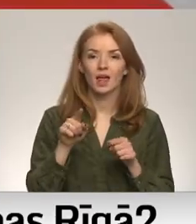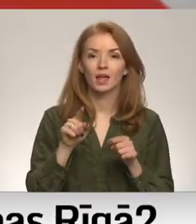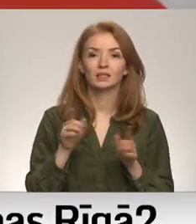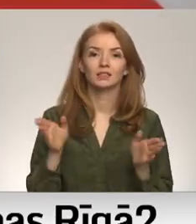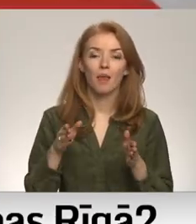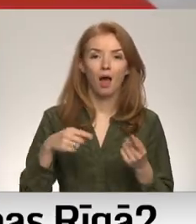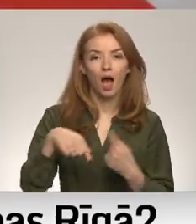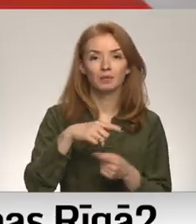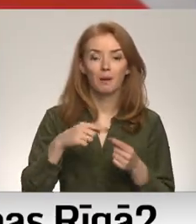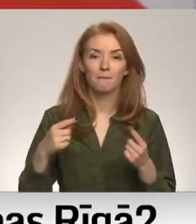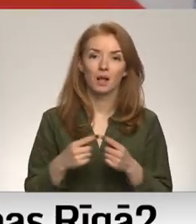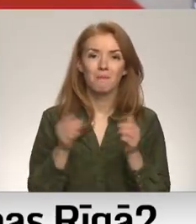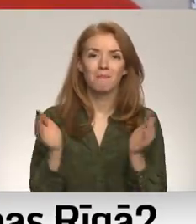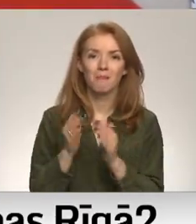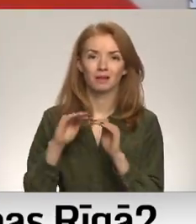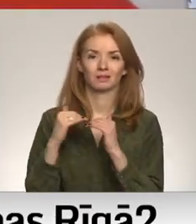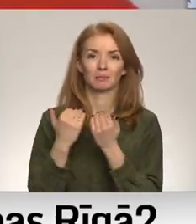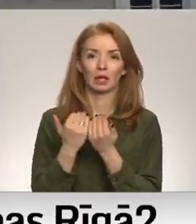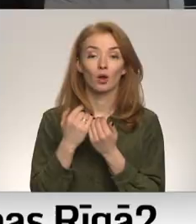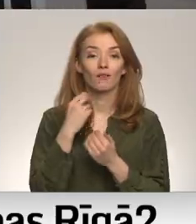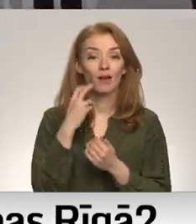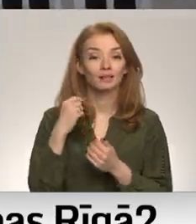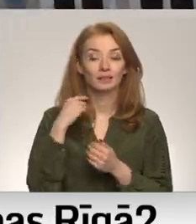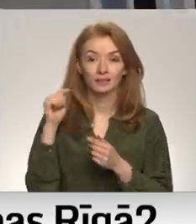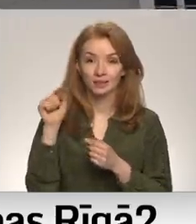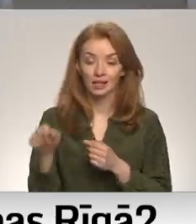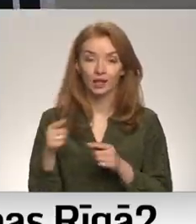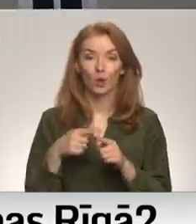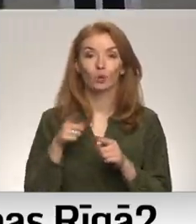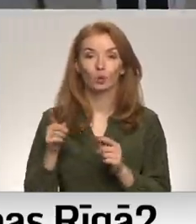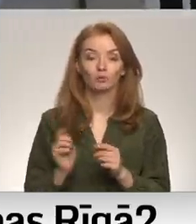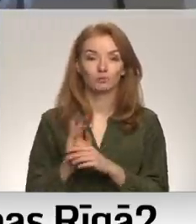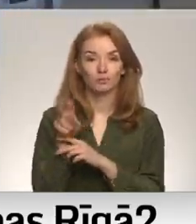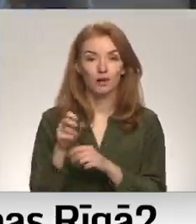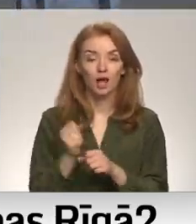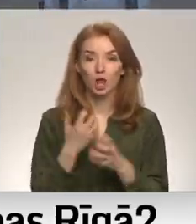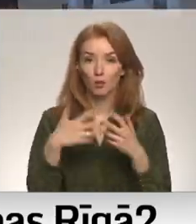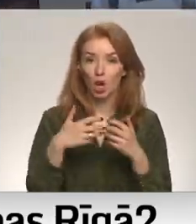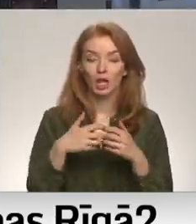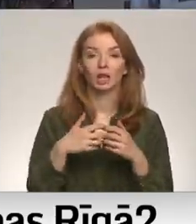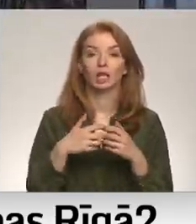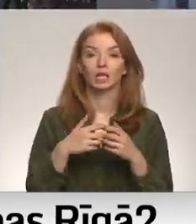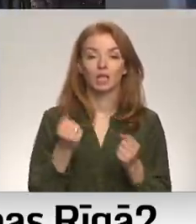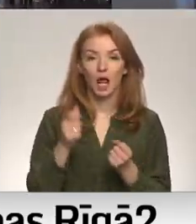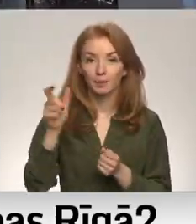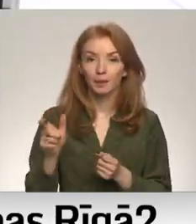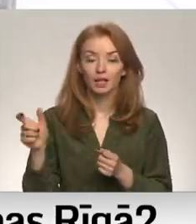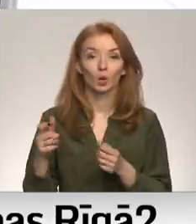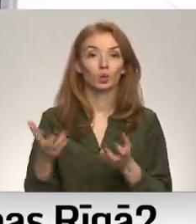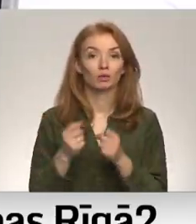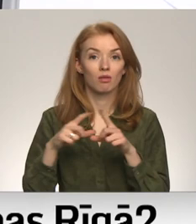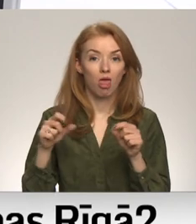sanāksmēm pielāgoti nelieli biroji Vecrīgā, kur ierodas ne tikai politiķi vai ierēģi, bet arī uzņēmēji un